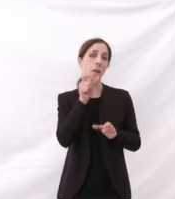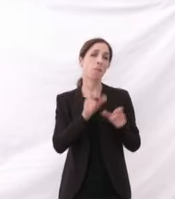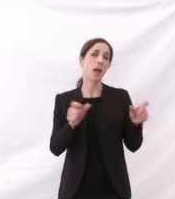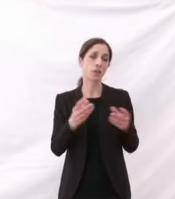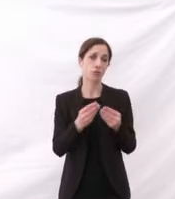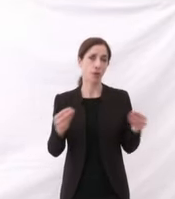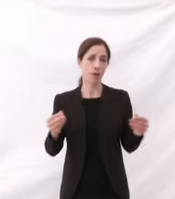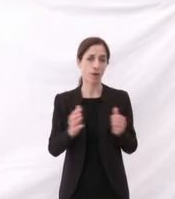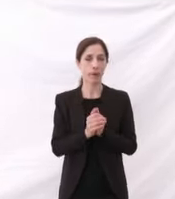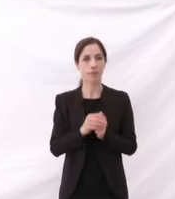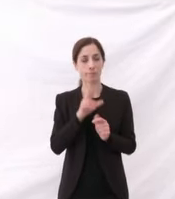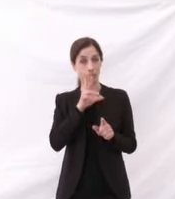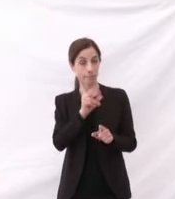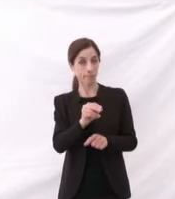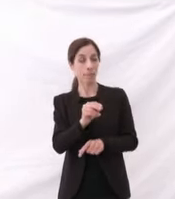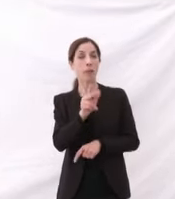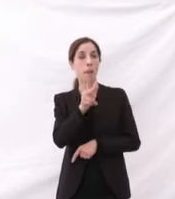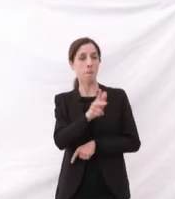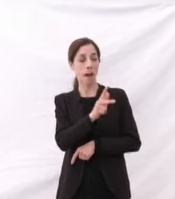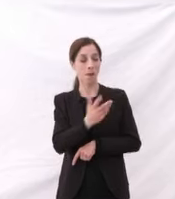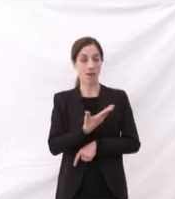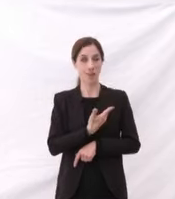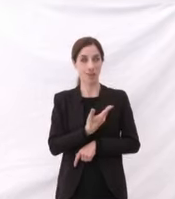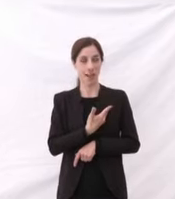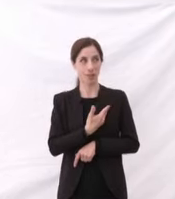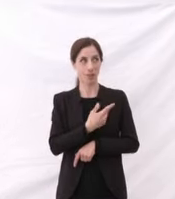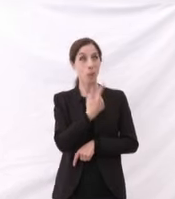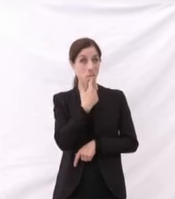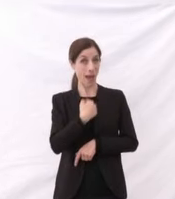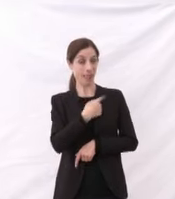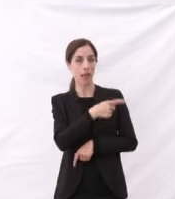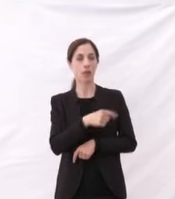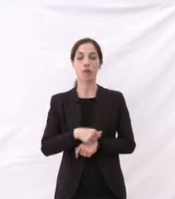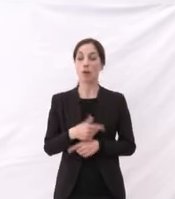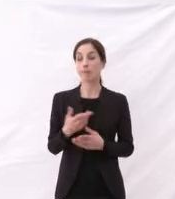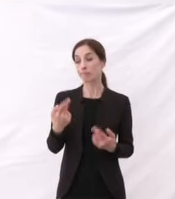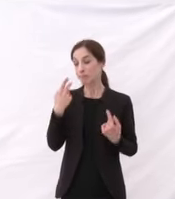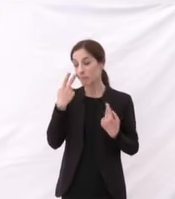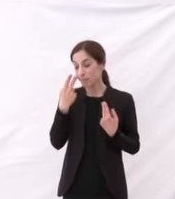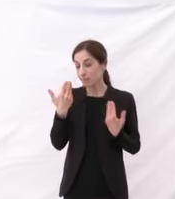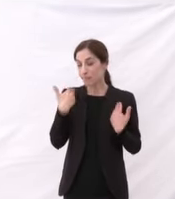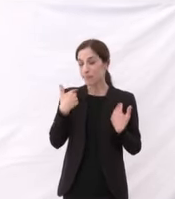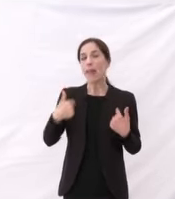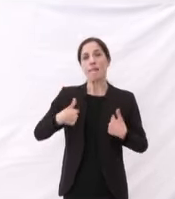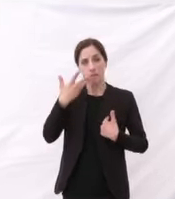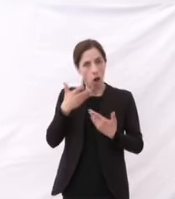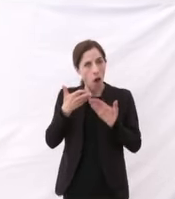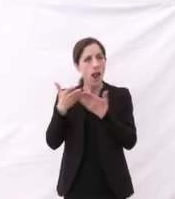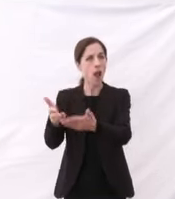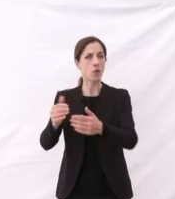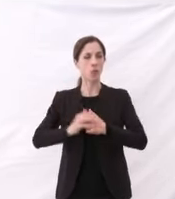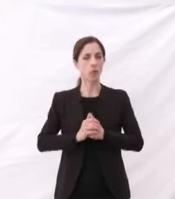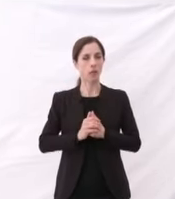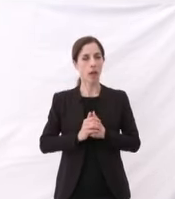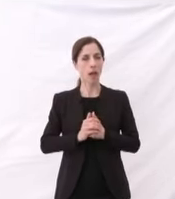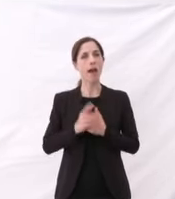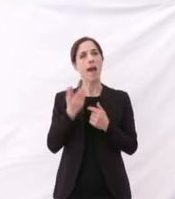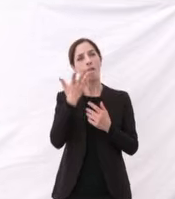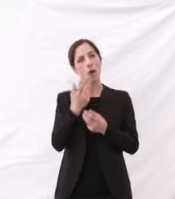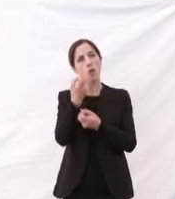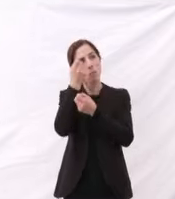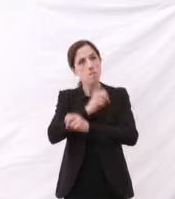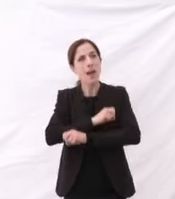vedendo Papa Francesco, mi ha detto: senti, io voglio darvi una mano, voglio mandare un